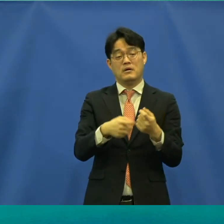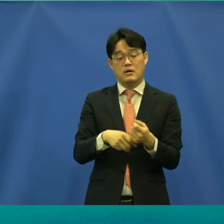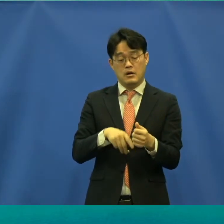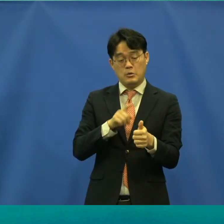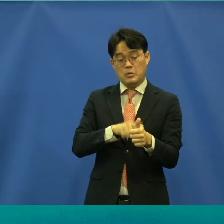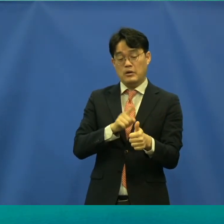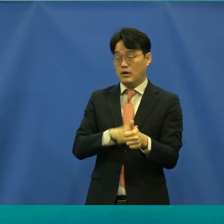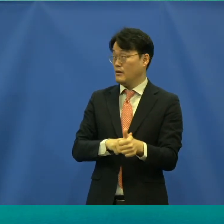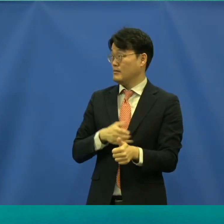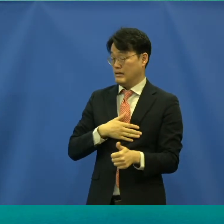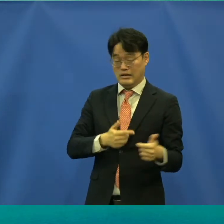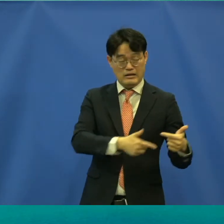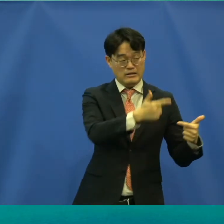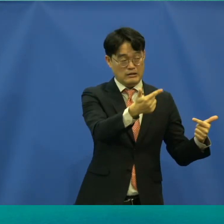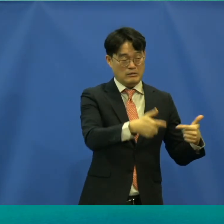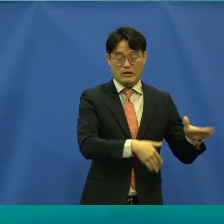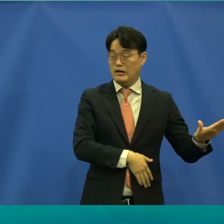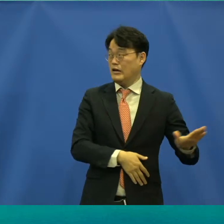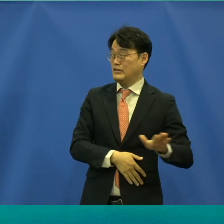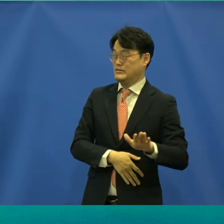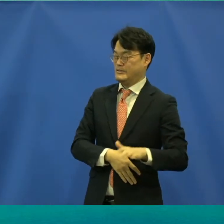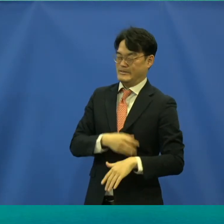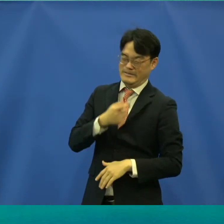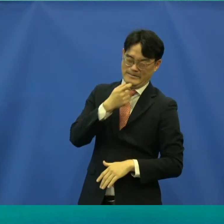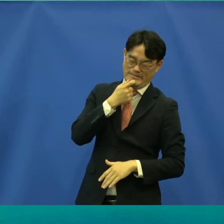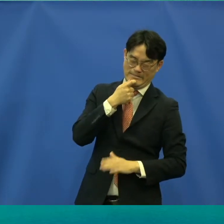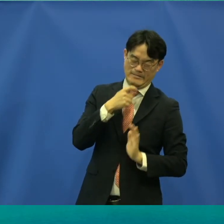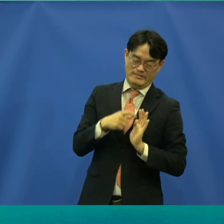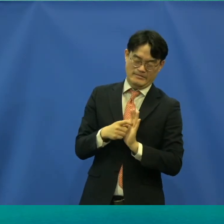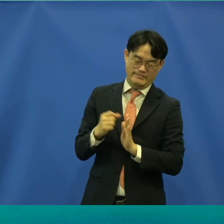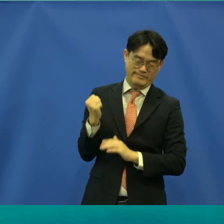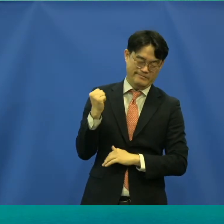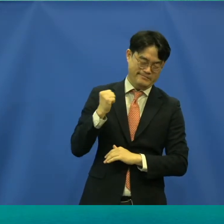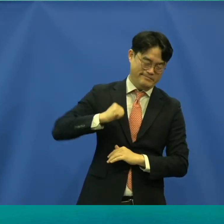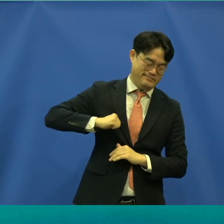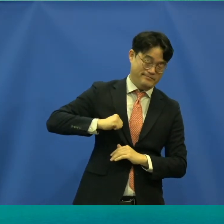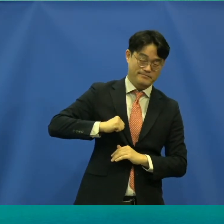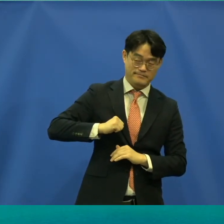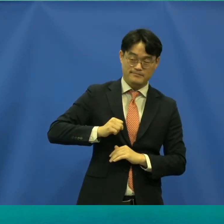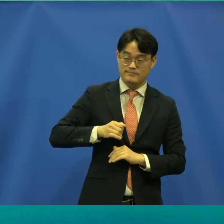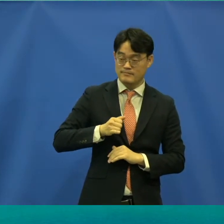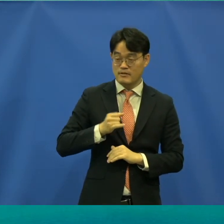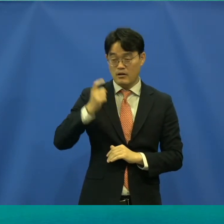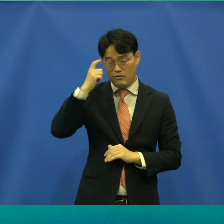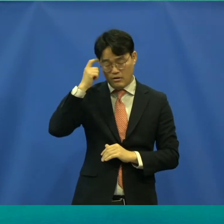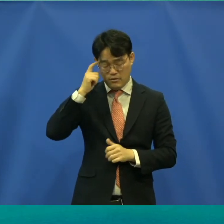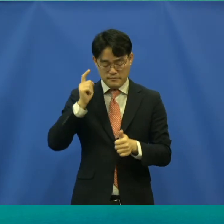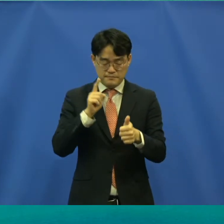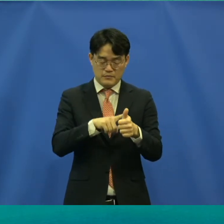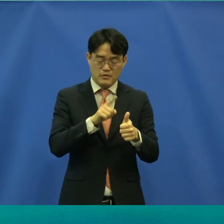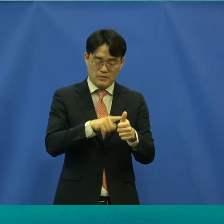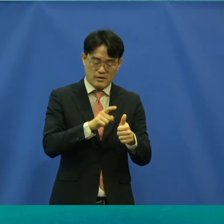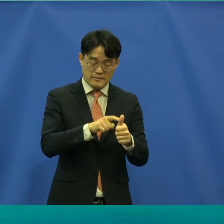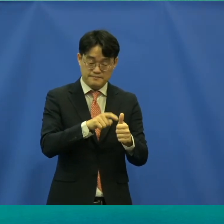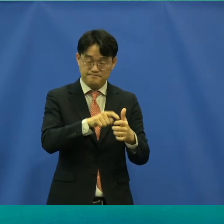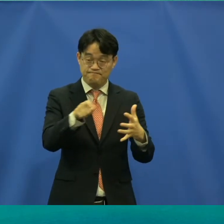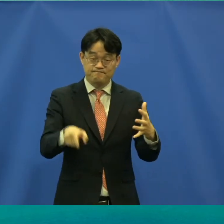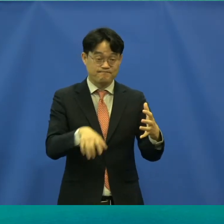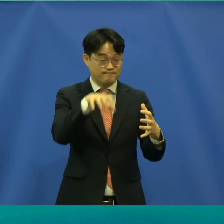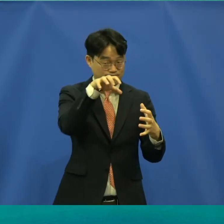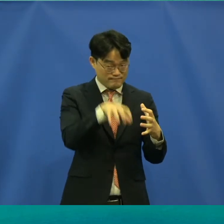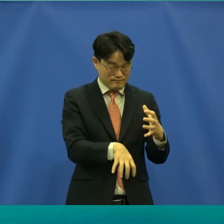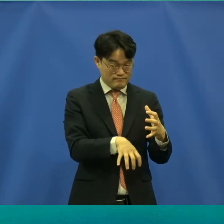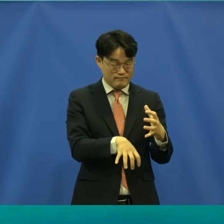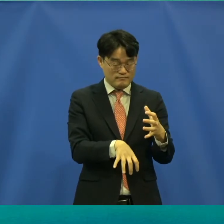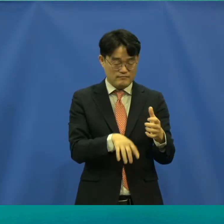거부했을까? 앞으로 우리가 그건 간단한 문제가 아니에요. 복잡한 문제가 있어요. 요나의 안에 굉장히 많은 것들이 있어요.